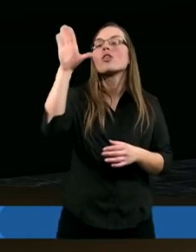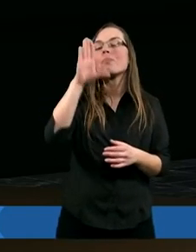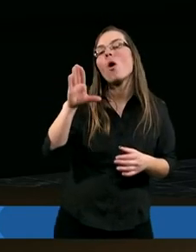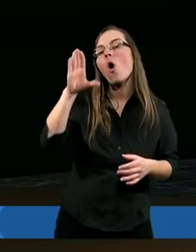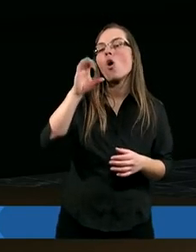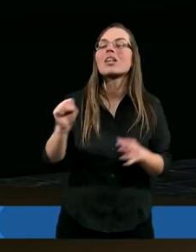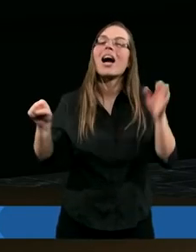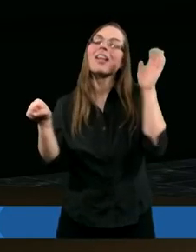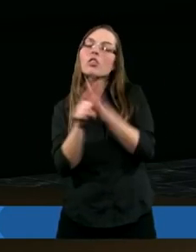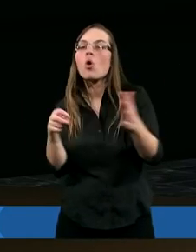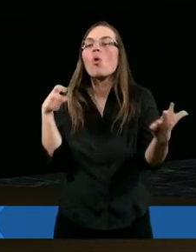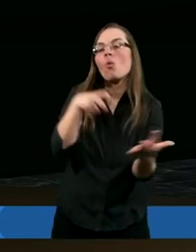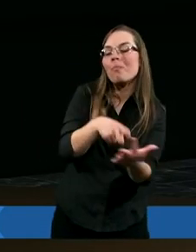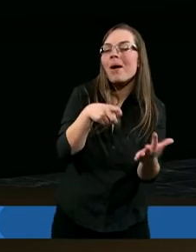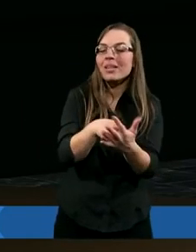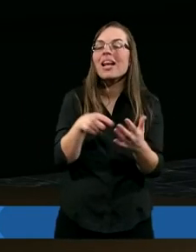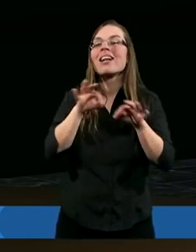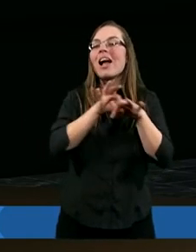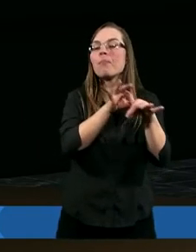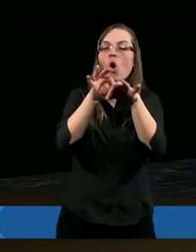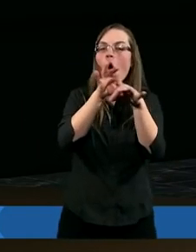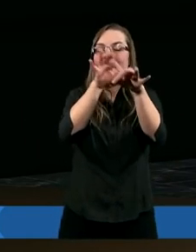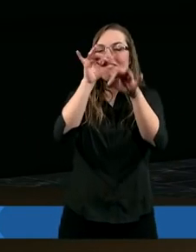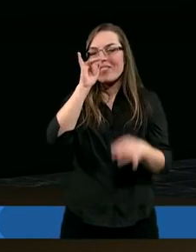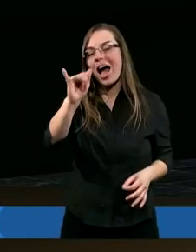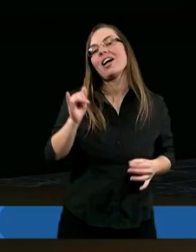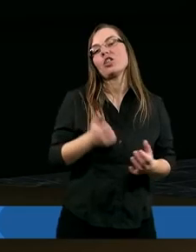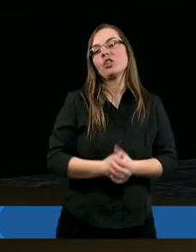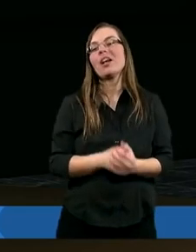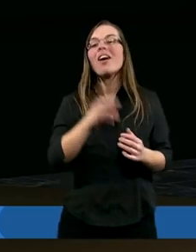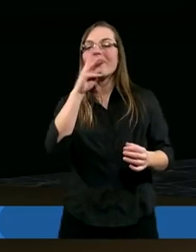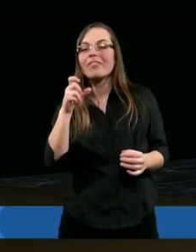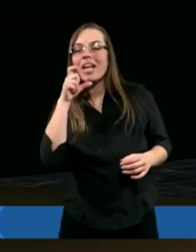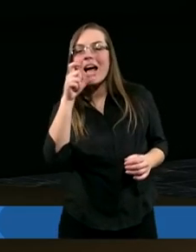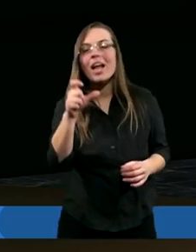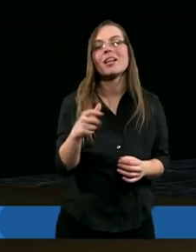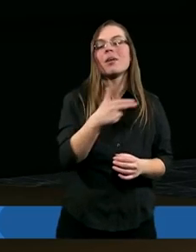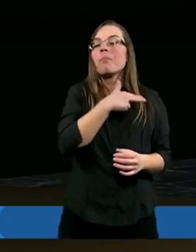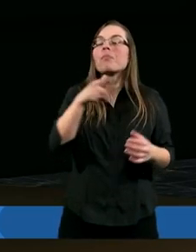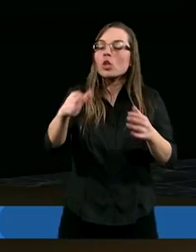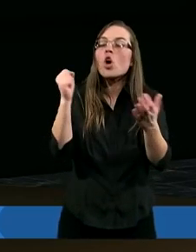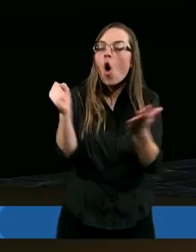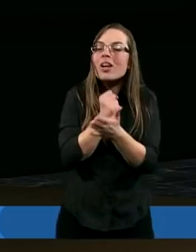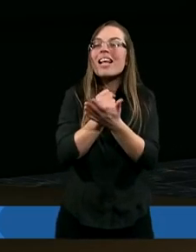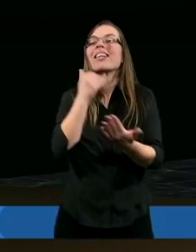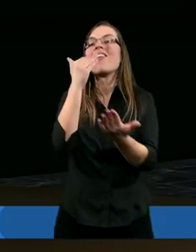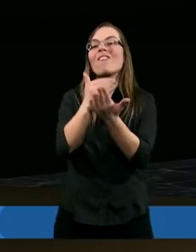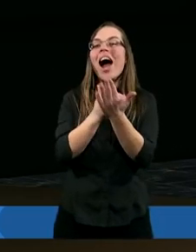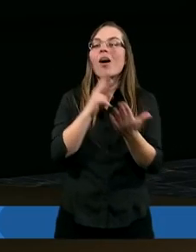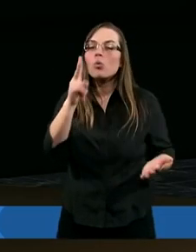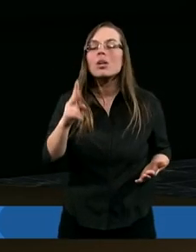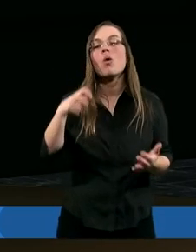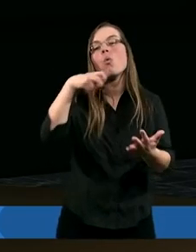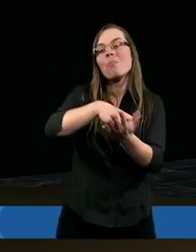Boża do upamiętania prowadzi. Więc ten konieczny warunek